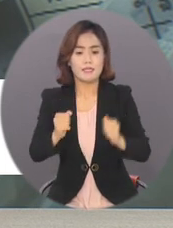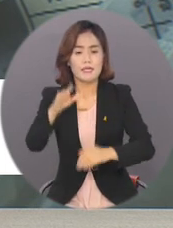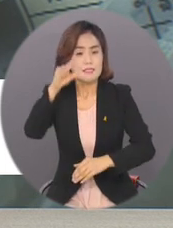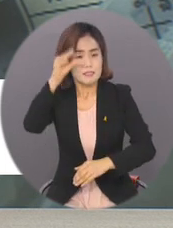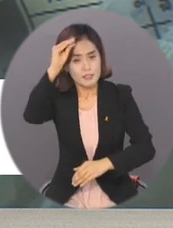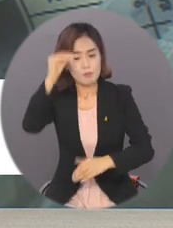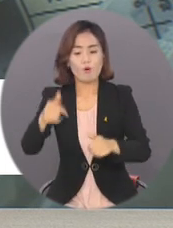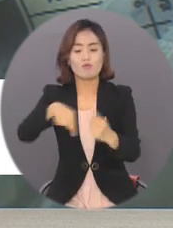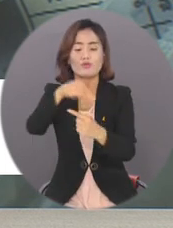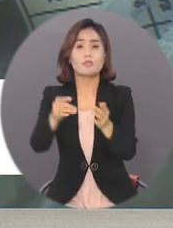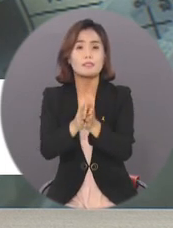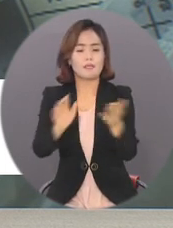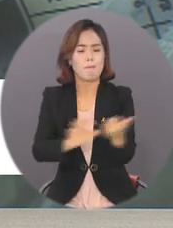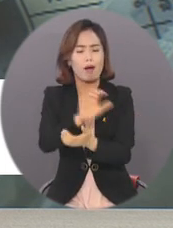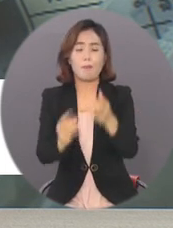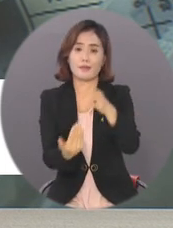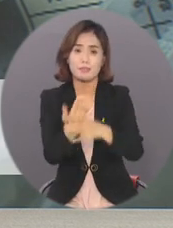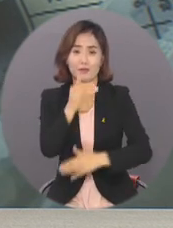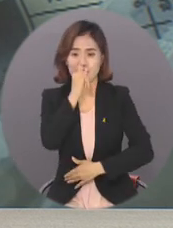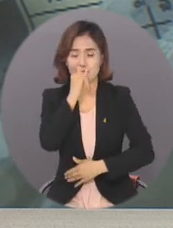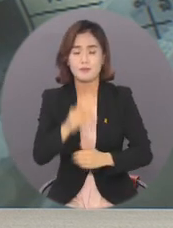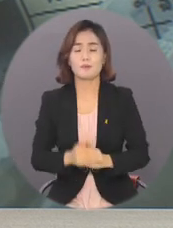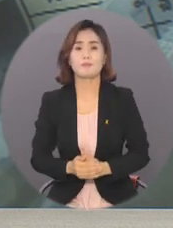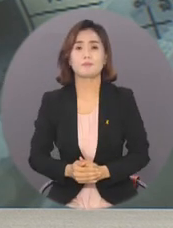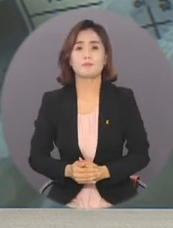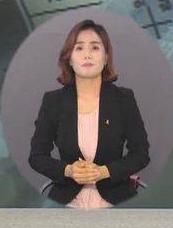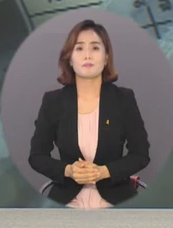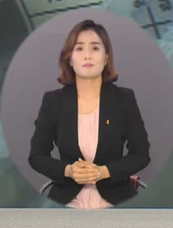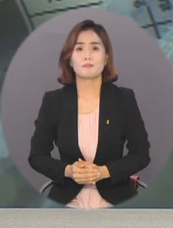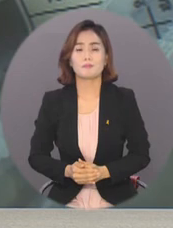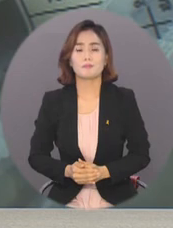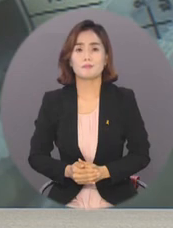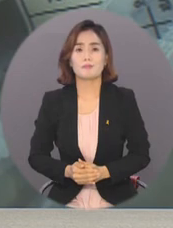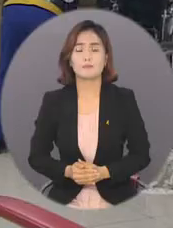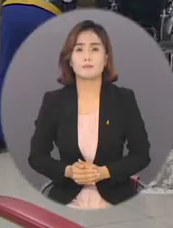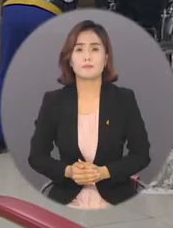운영이 시작됐는데 혼선이 발생하기도 했습니다. 송정근 기자의 보도입니다.